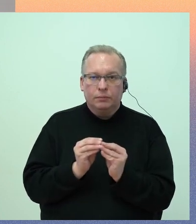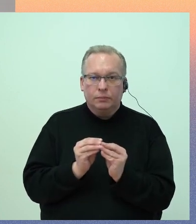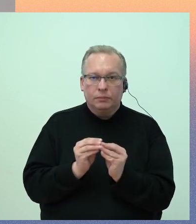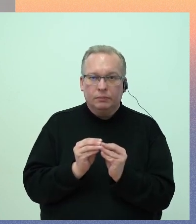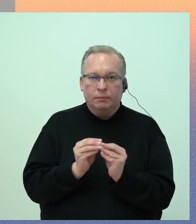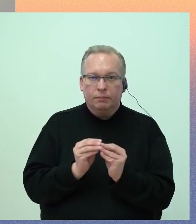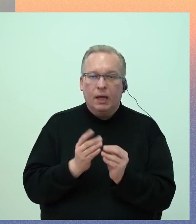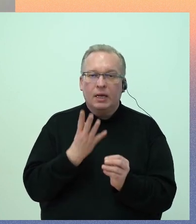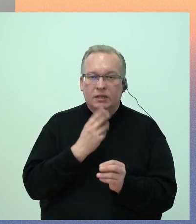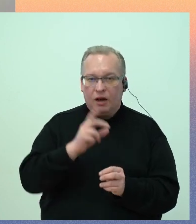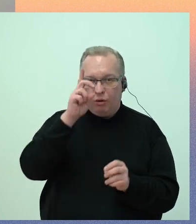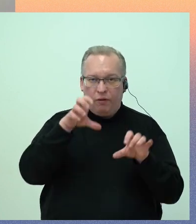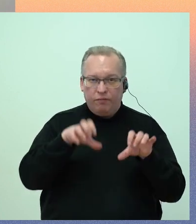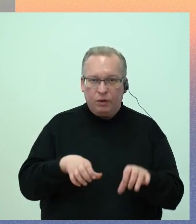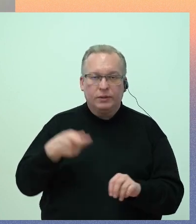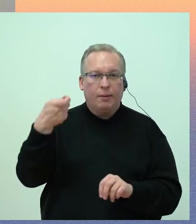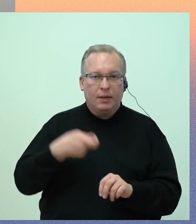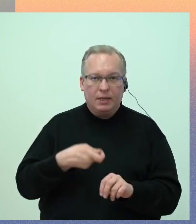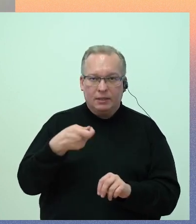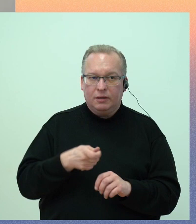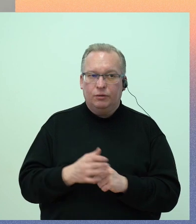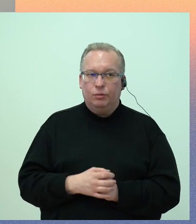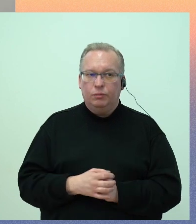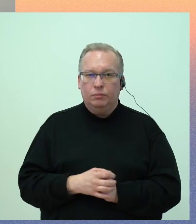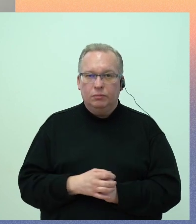Izraelio vyriausybė, Izraelio prezidentu.